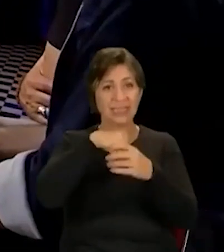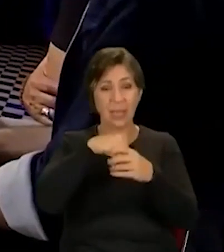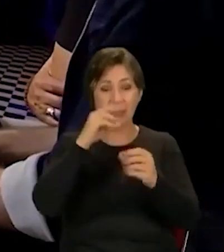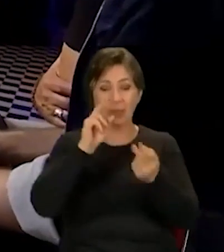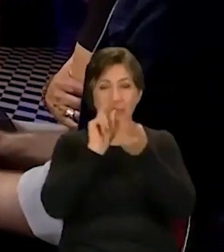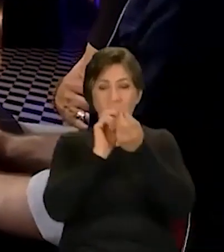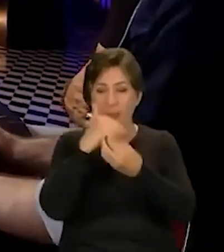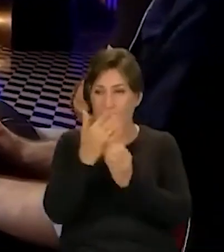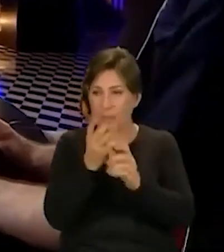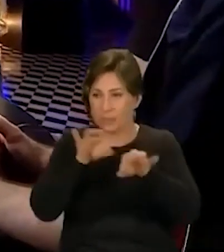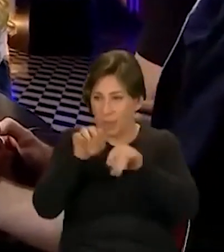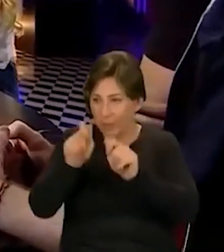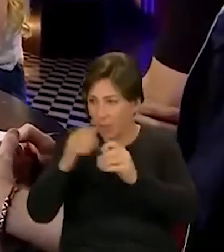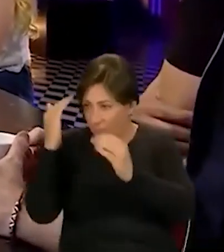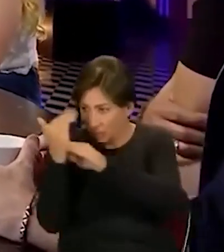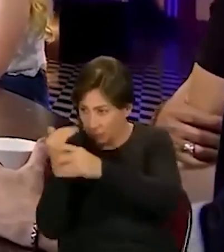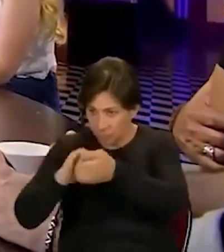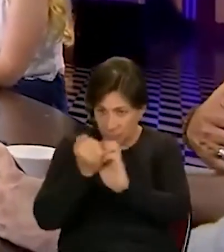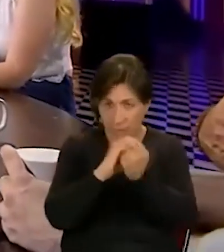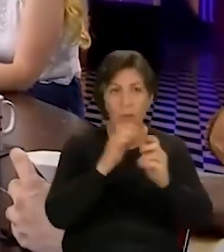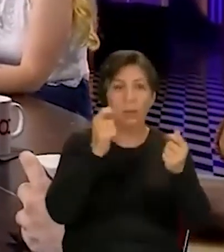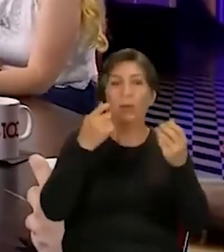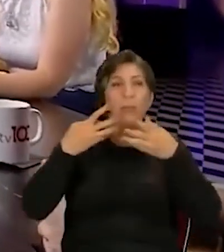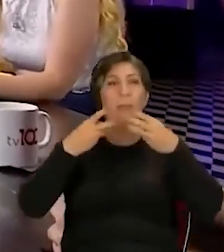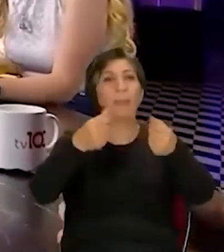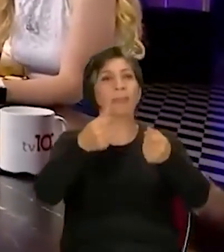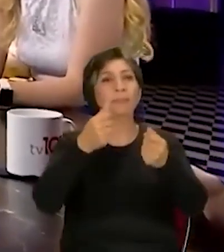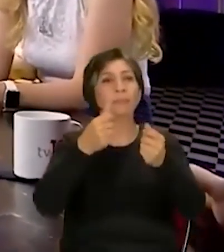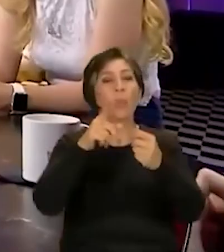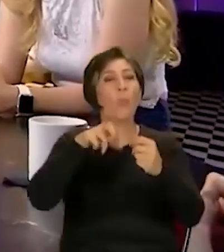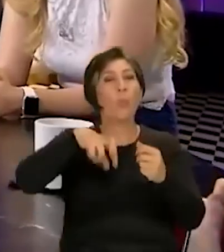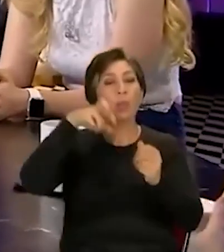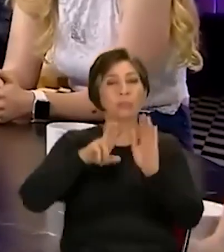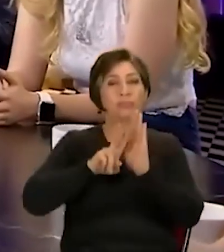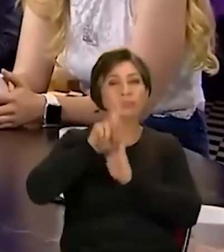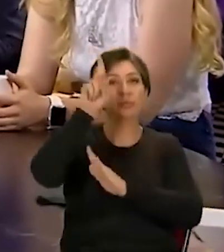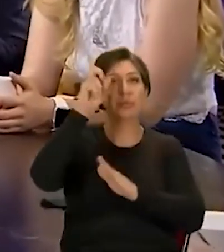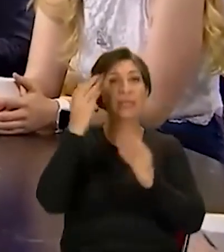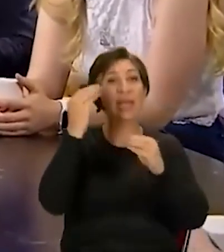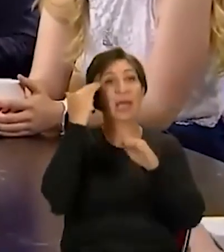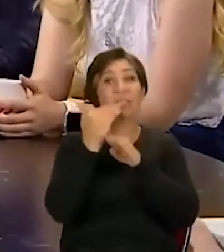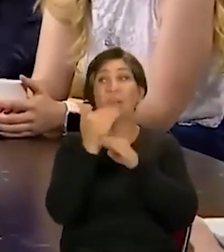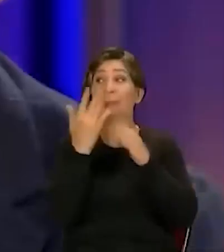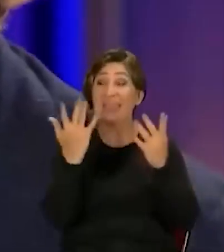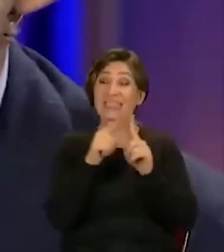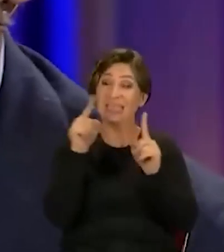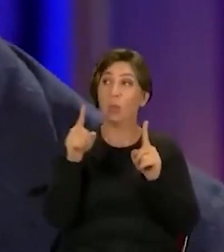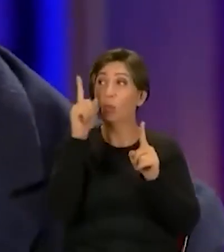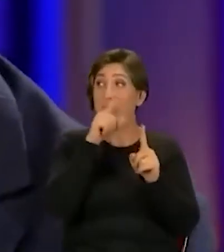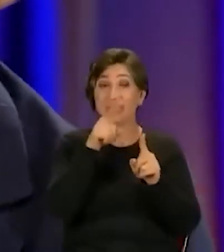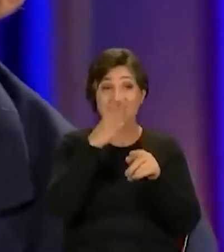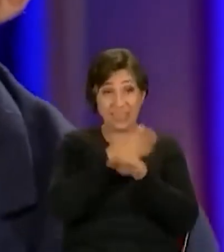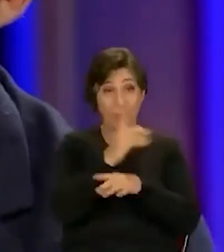hemen rolleri paylaşmak zorundasınız, iyi anlaşmak zorundasınız. Çünkü oyundan aldığınız skor iyi anlaşabildiğiniz kadar. Onun için de siz